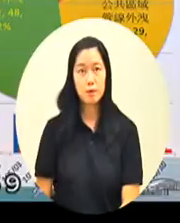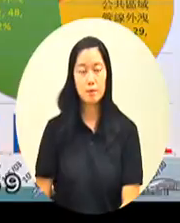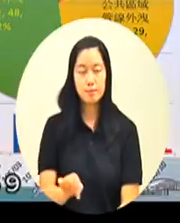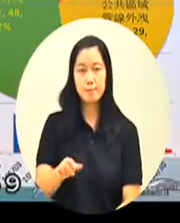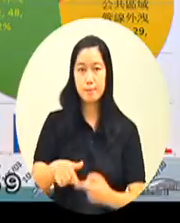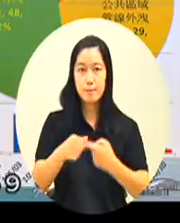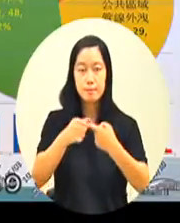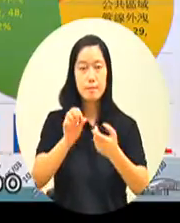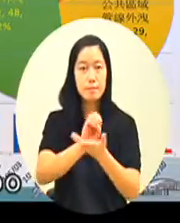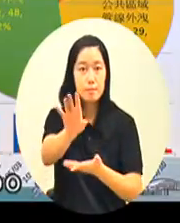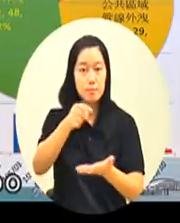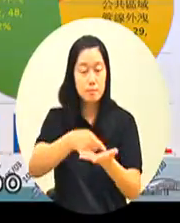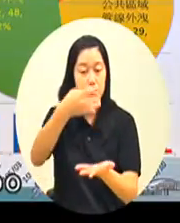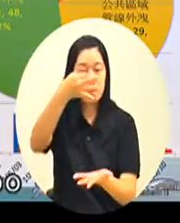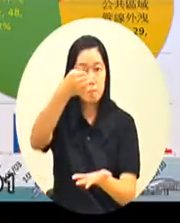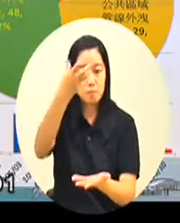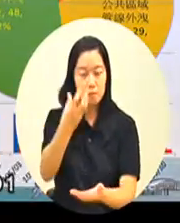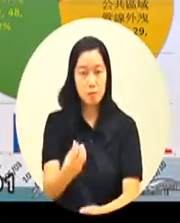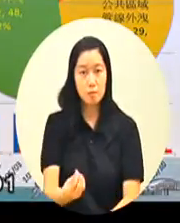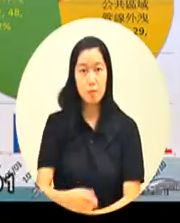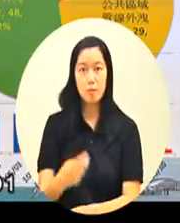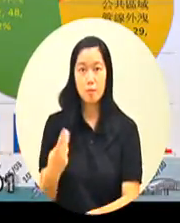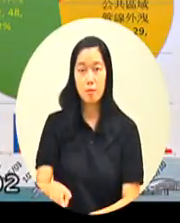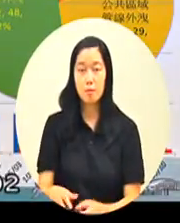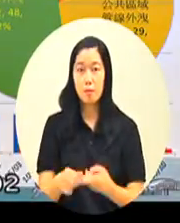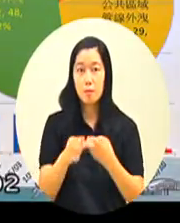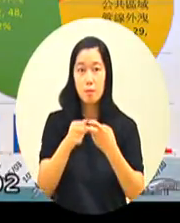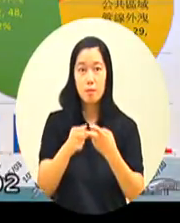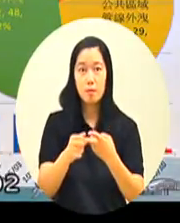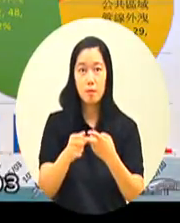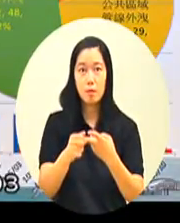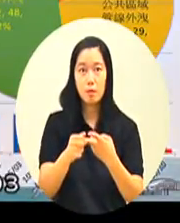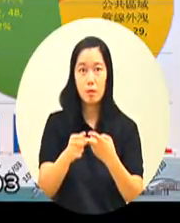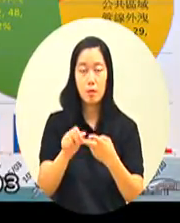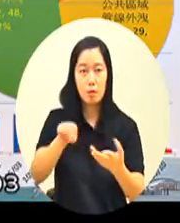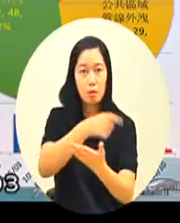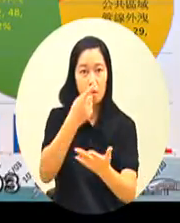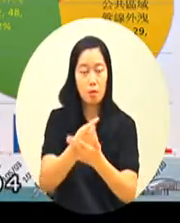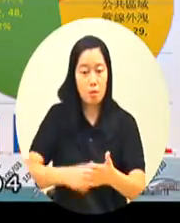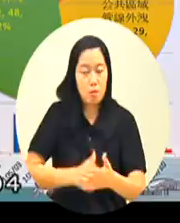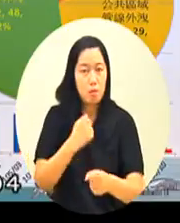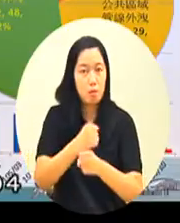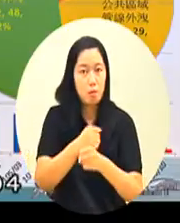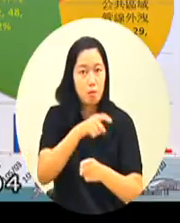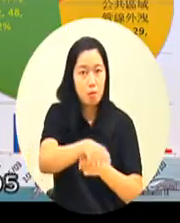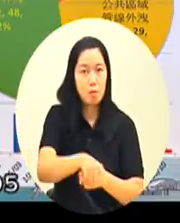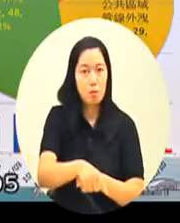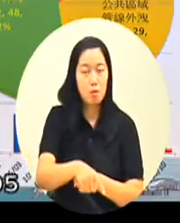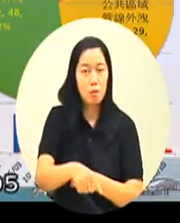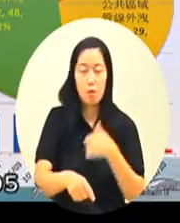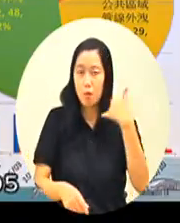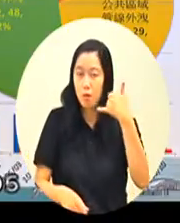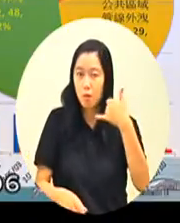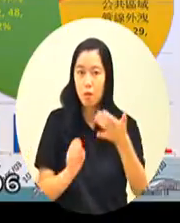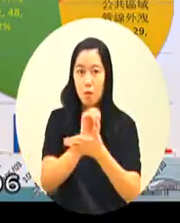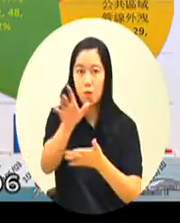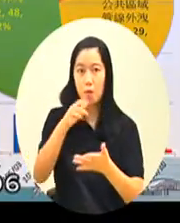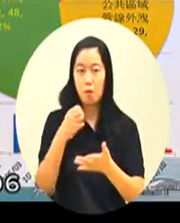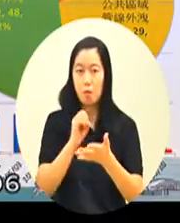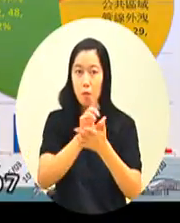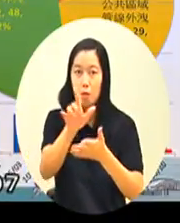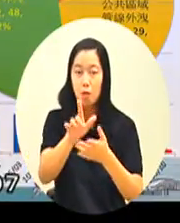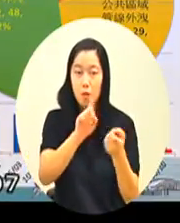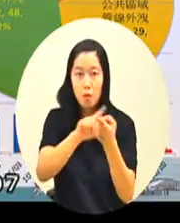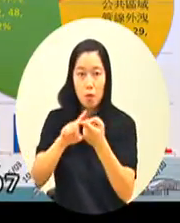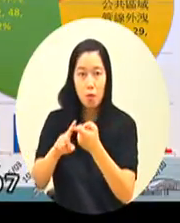一个通报的件数在减，第二个就是整个执行作业跟通报判断，其实它的准确度是越来越高